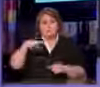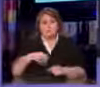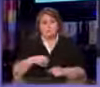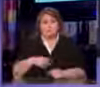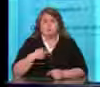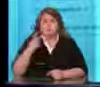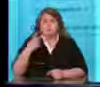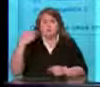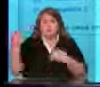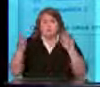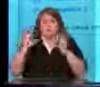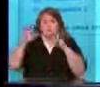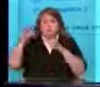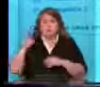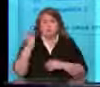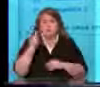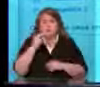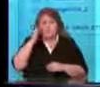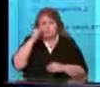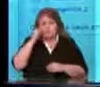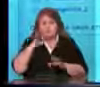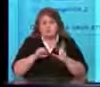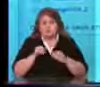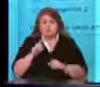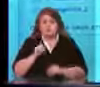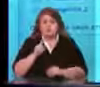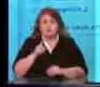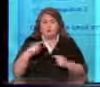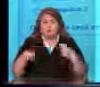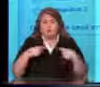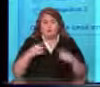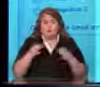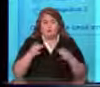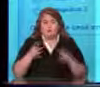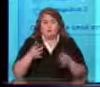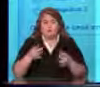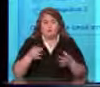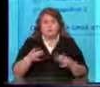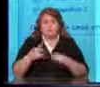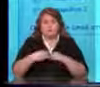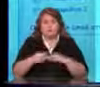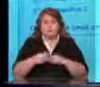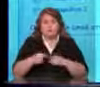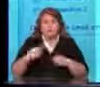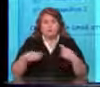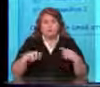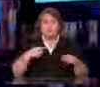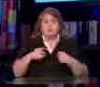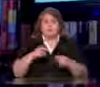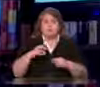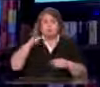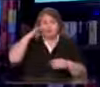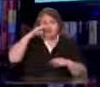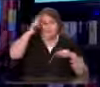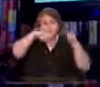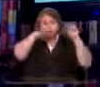двух склонах, а второй учащийся считает, что разная влажность почвы обусловлена разным количеством осадков